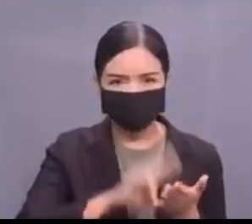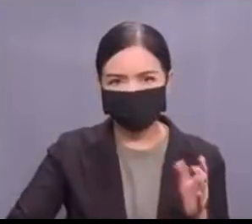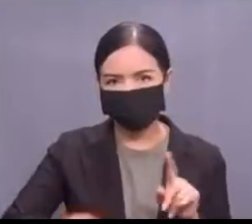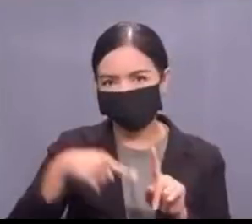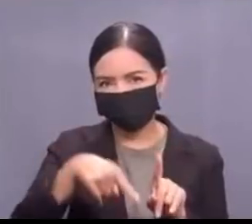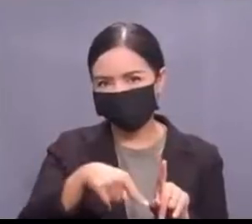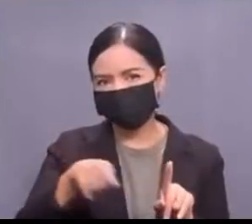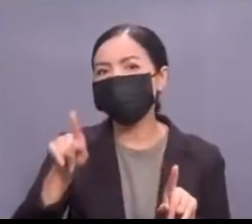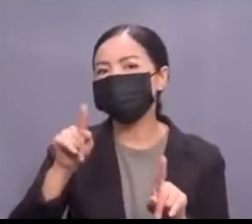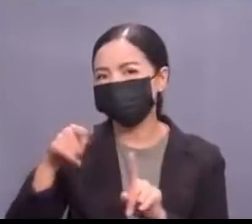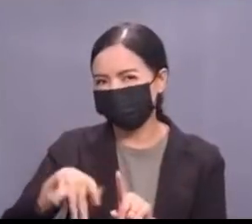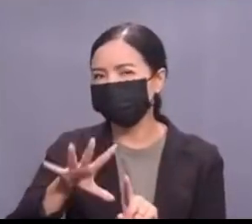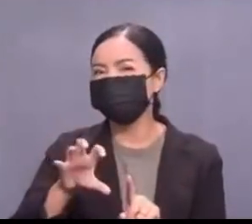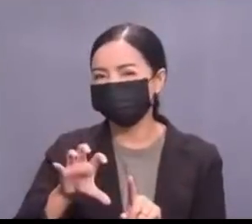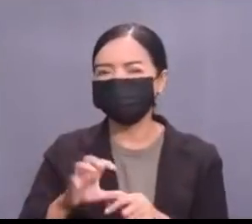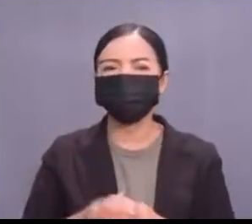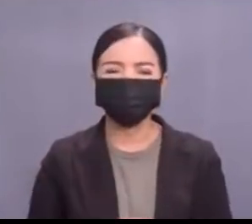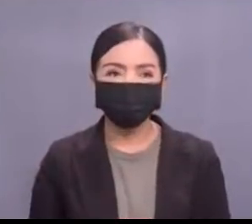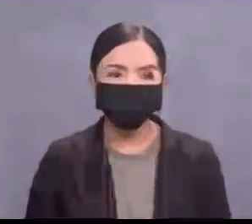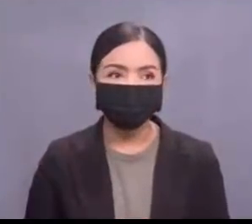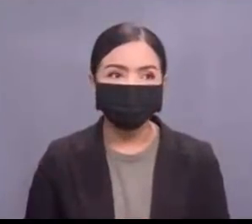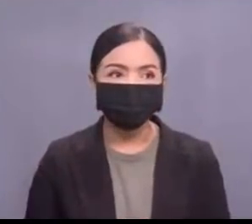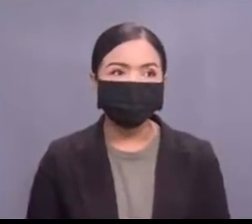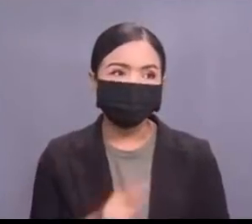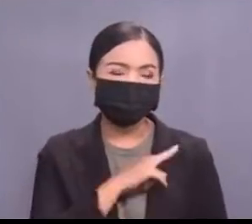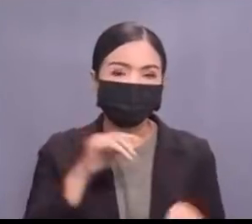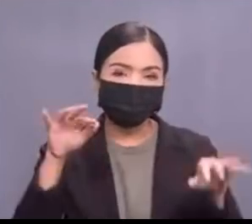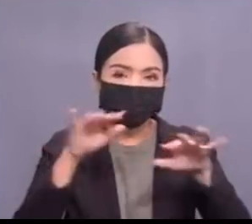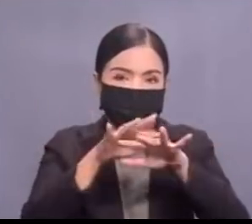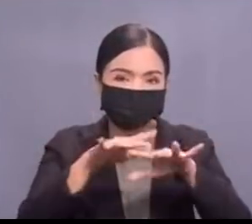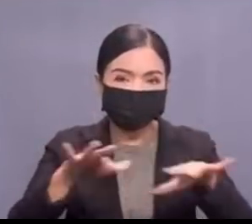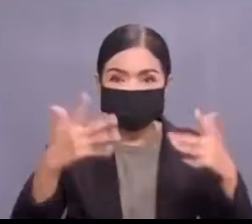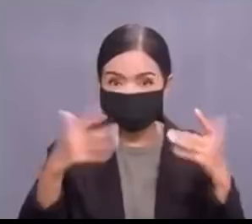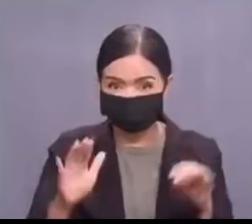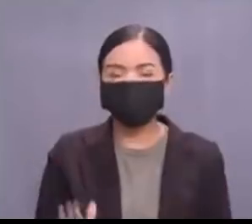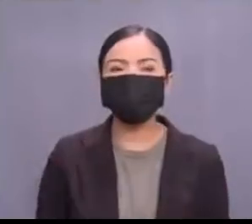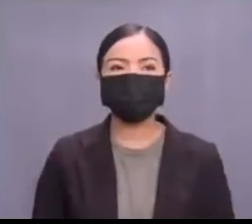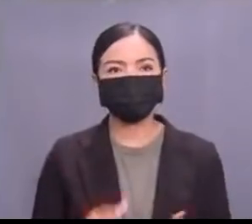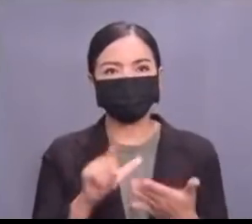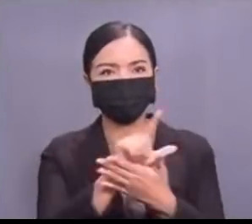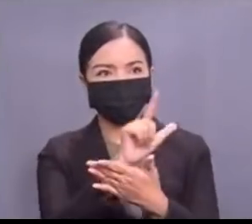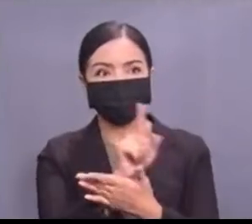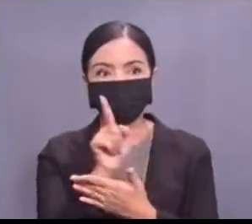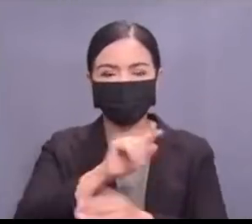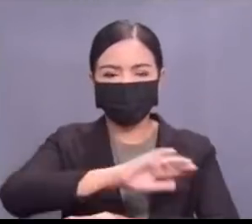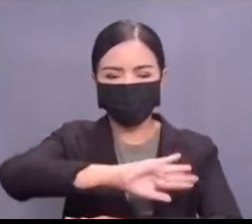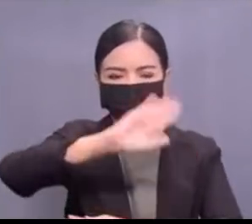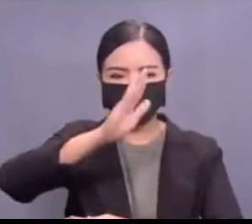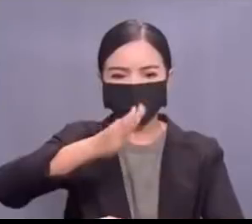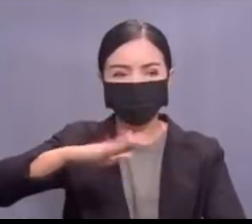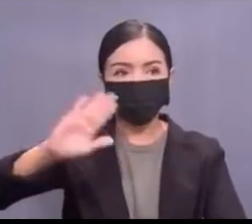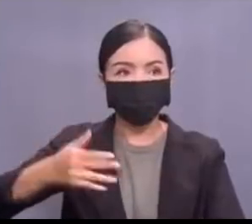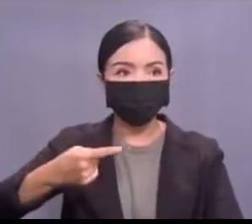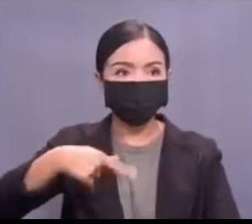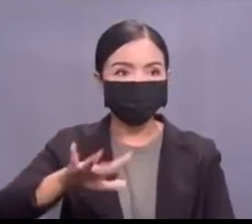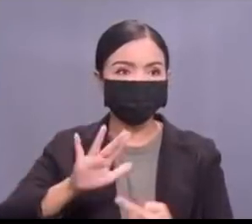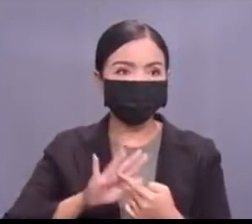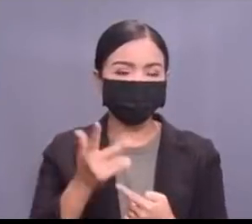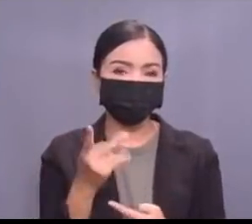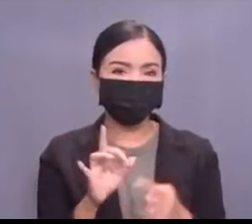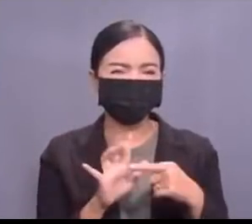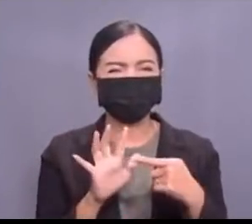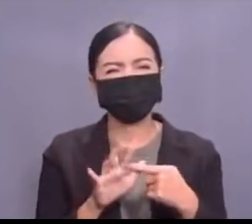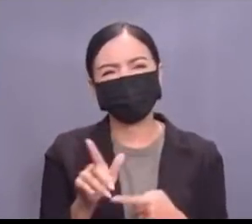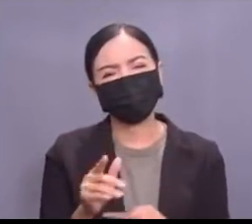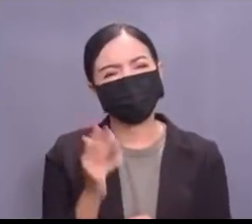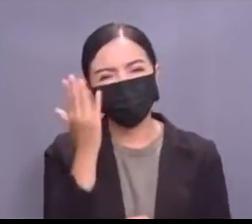1,000 ถึง 5,000 บาทค่ะช่วงนี้หมอกมาแล้วอ่ะไปกันต่อที่จังหวัดเลยเลยค่ะที่ยอดภูขอสวนนำลุงจังหวัดเลยโอ้โ